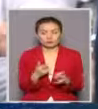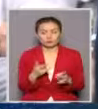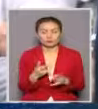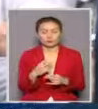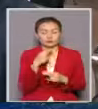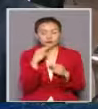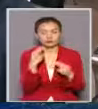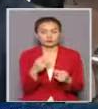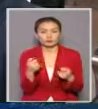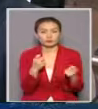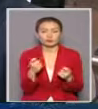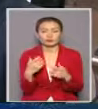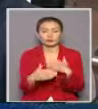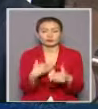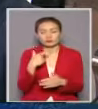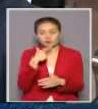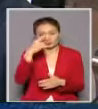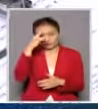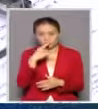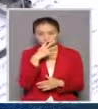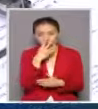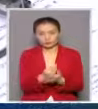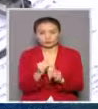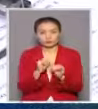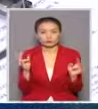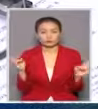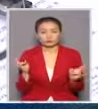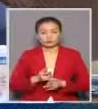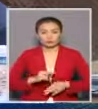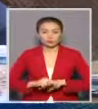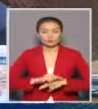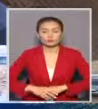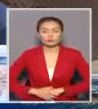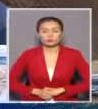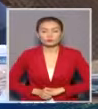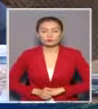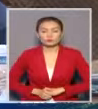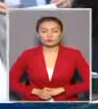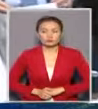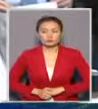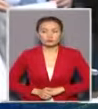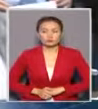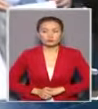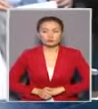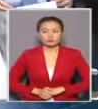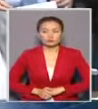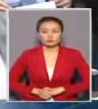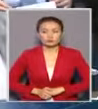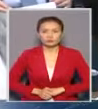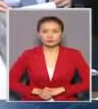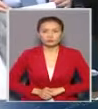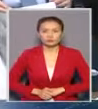необходимость особого внимания к повышению статуса государственного языка в Новом Казахстане. Во-первых. Во-вторых, опять же, у